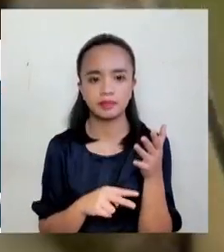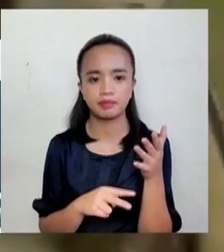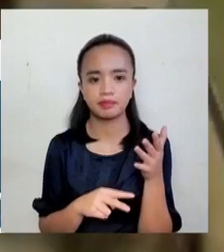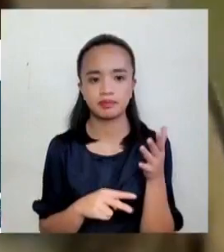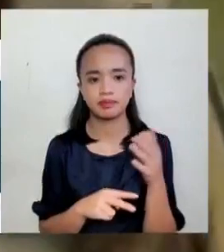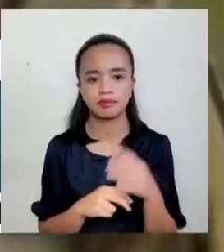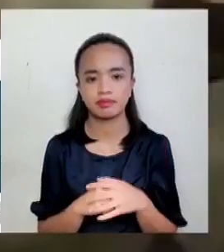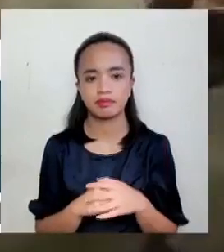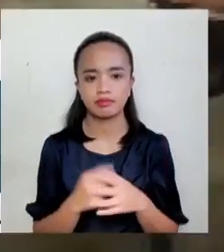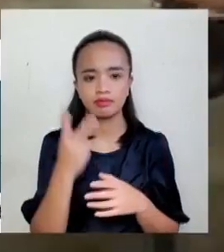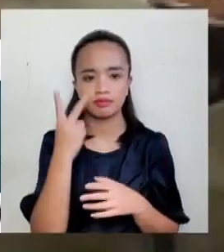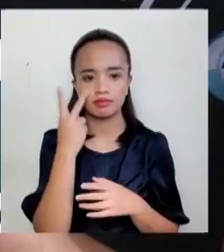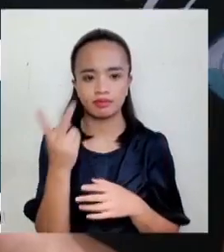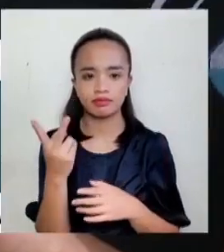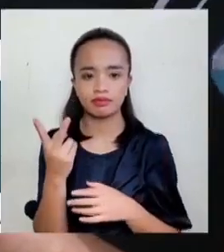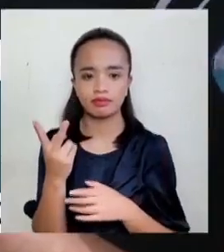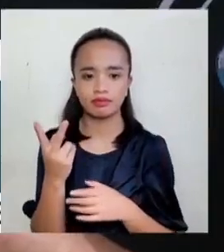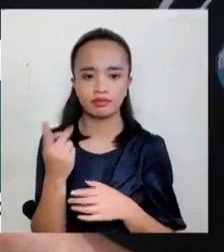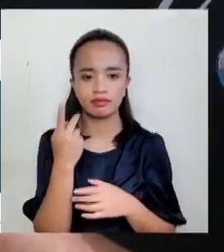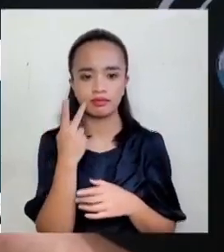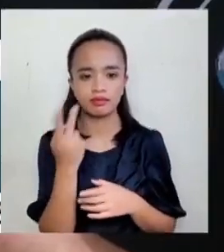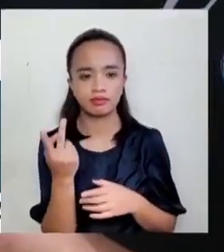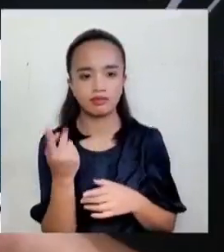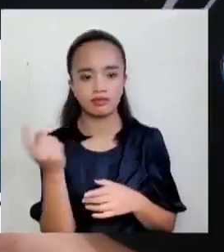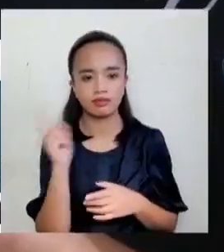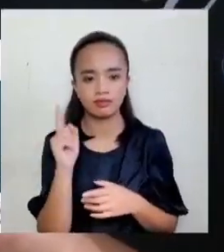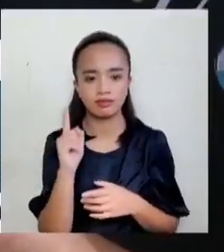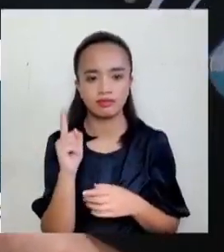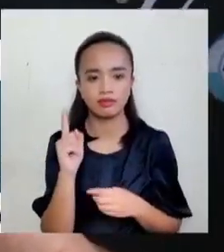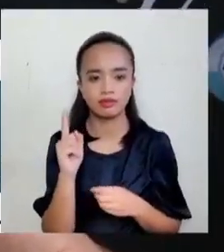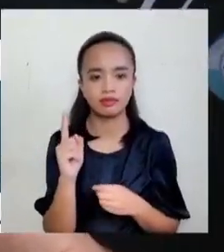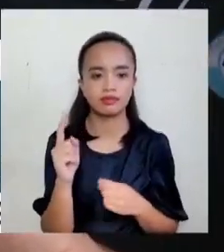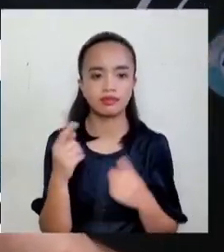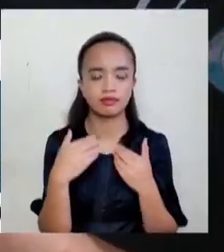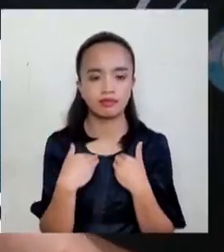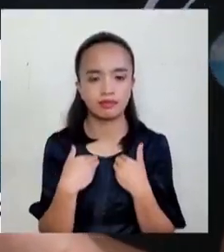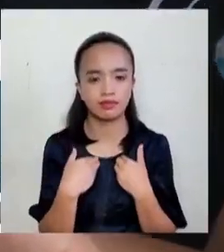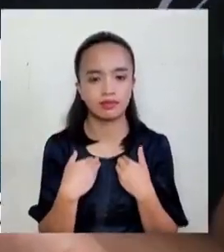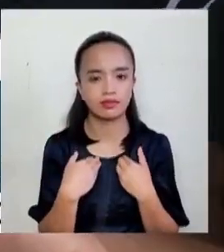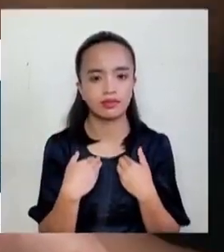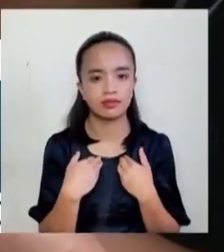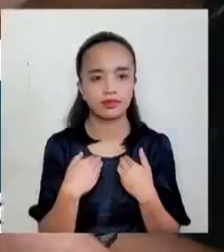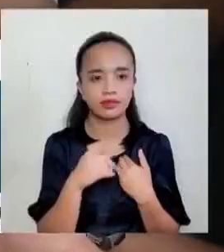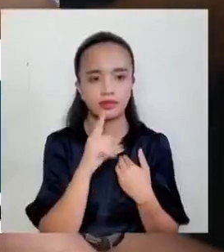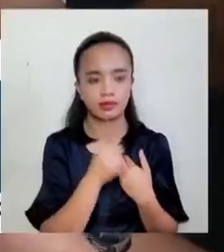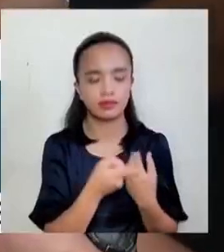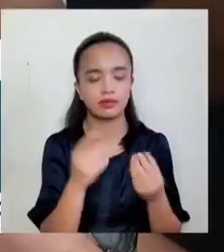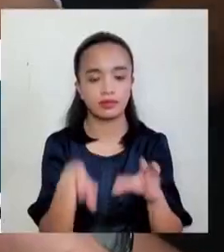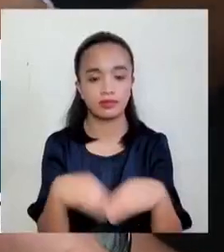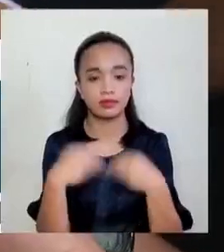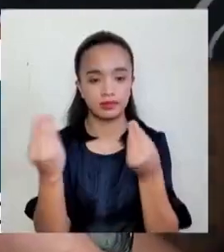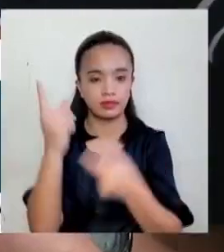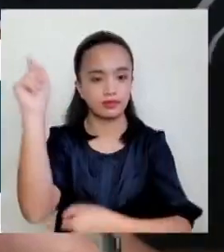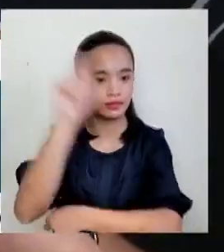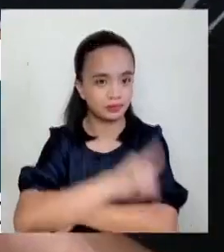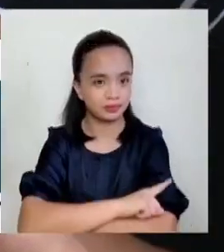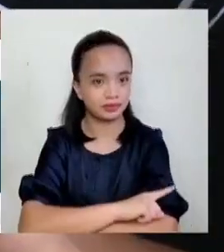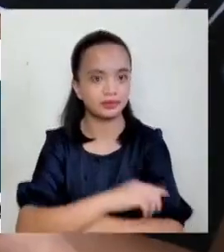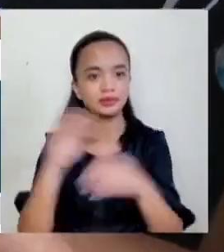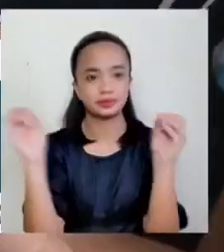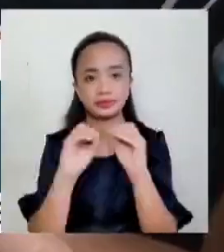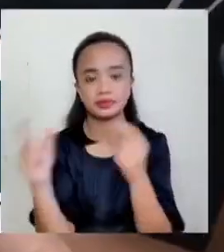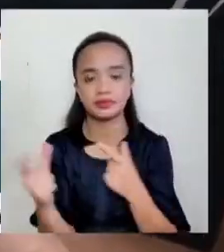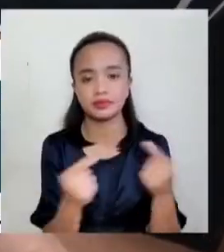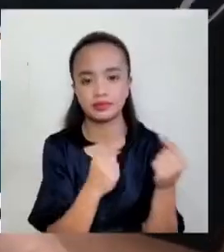slow readers. Kaya kailangan silang lahat bigyan ng isang araw na wala silang gagawin